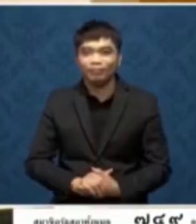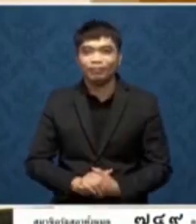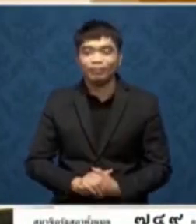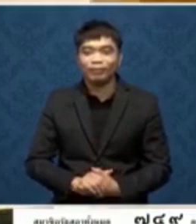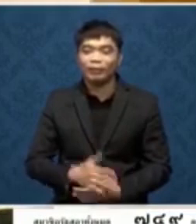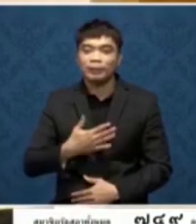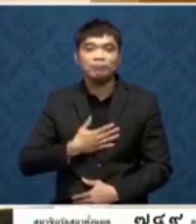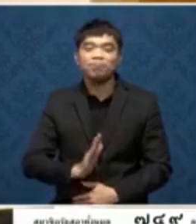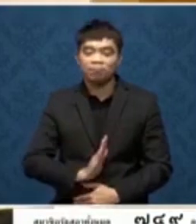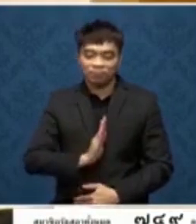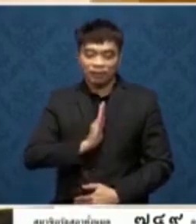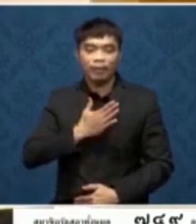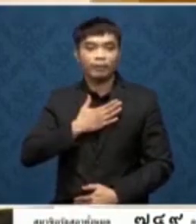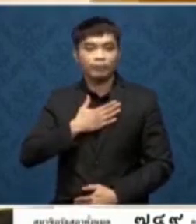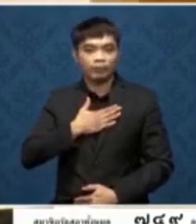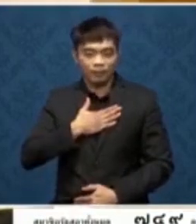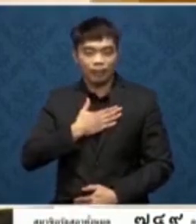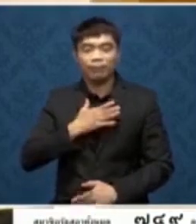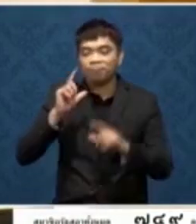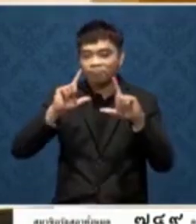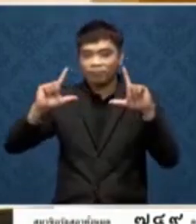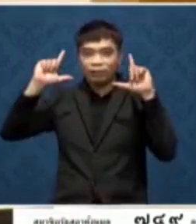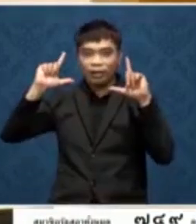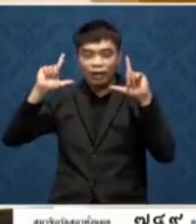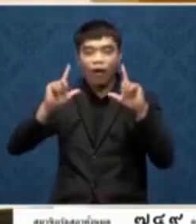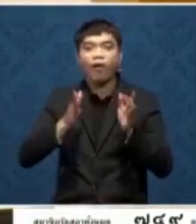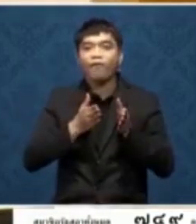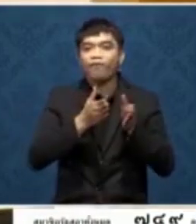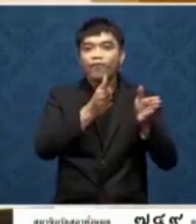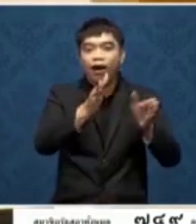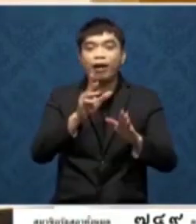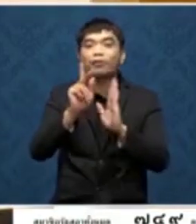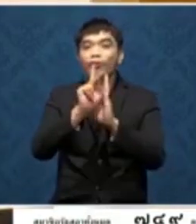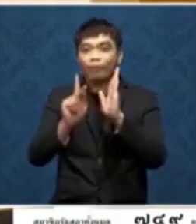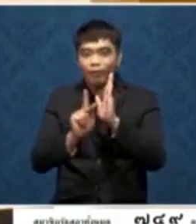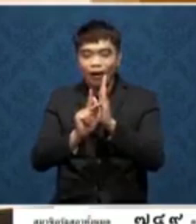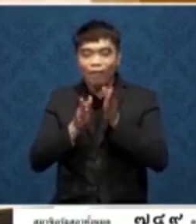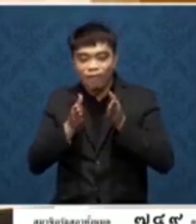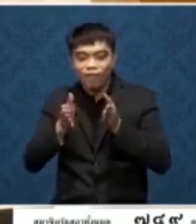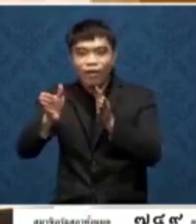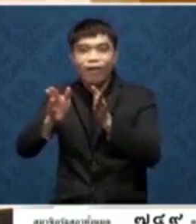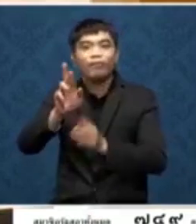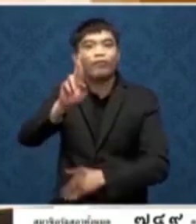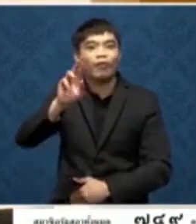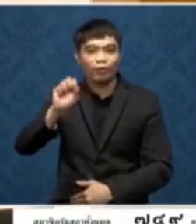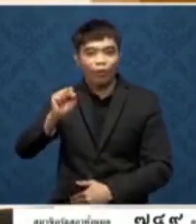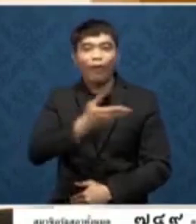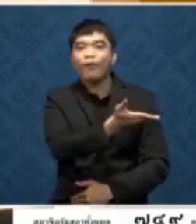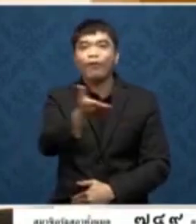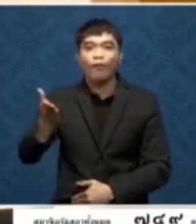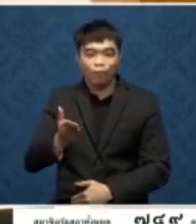กียรติและศักดิ์ศรีของฝ่ายนิติบัญญัติและรัฐสภาของเรา